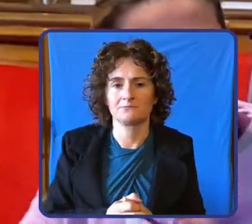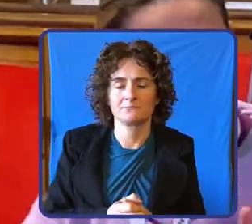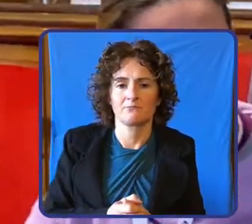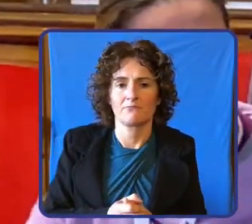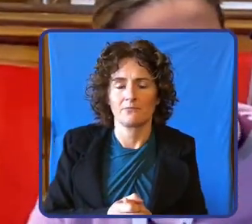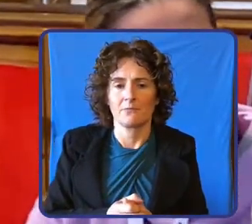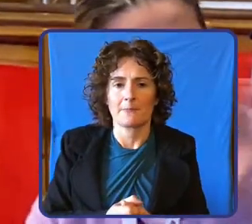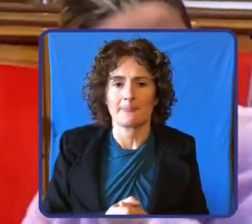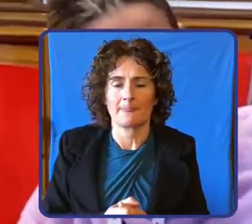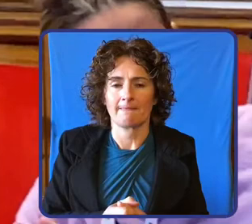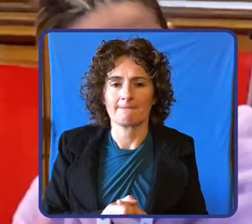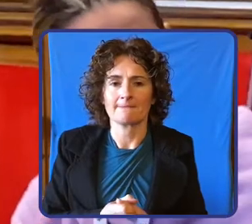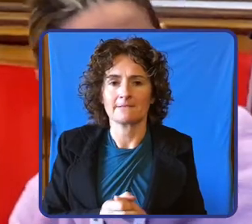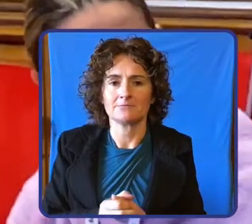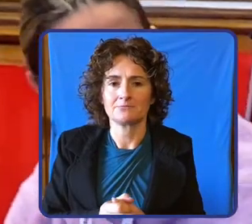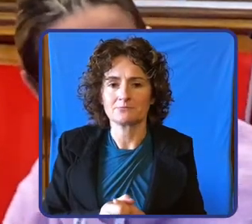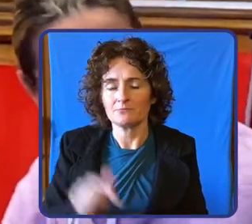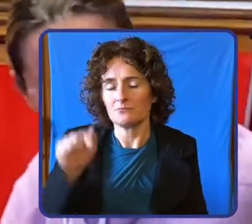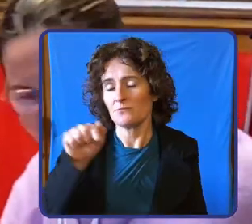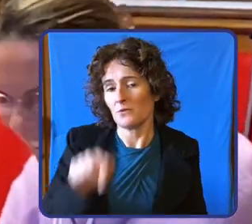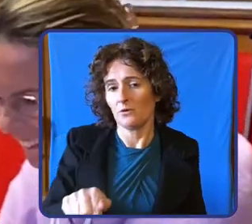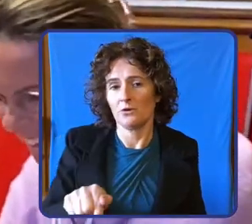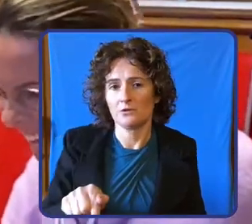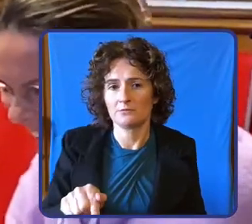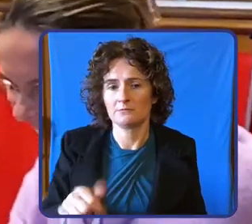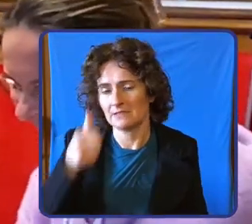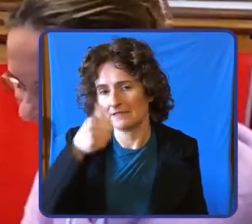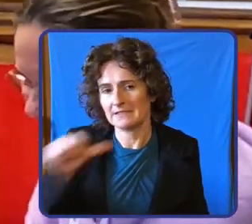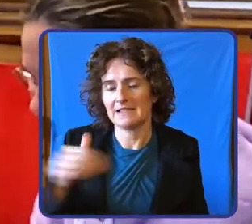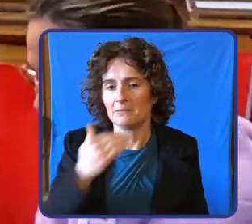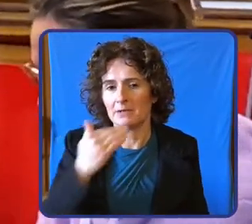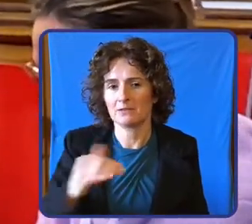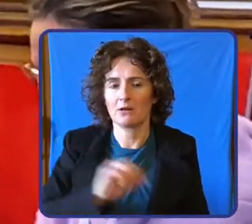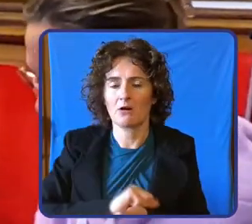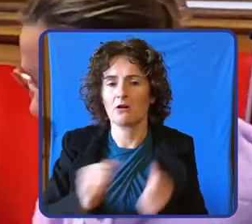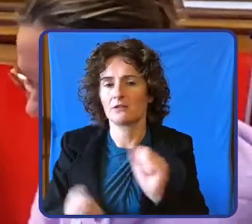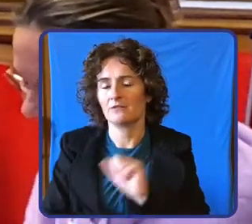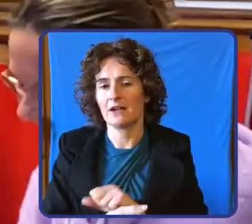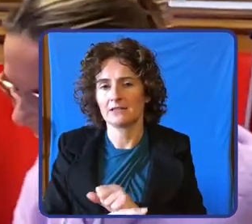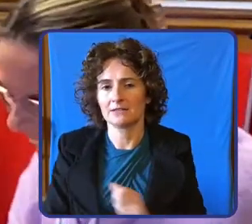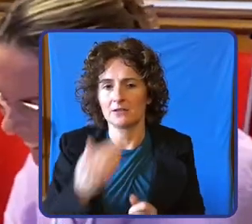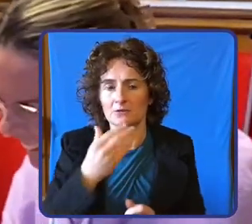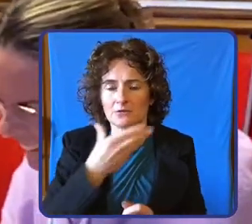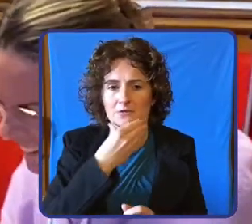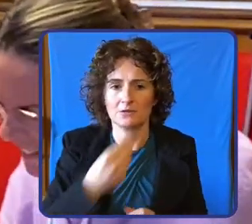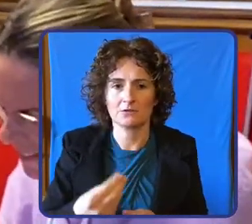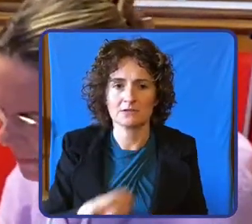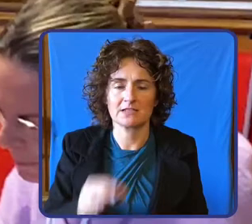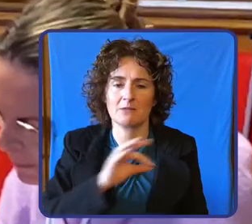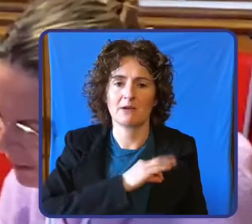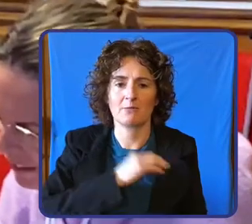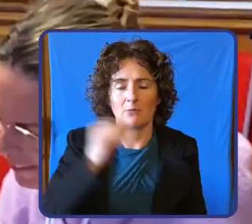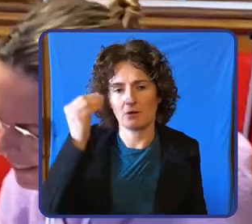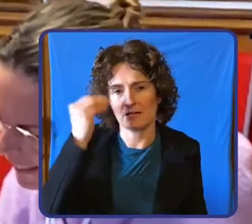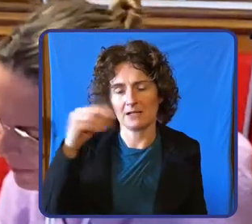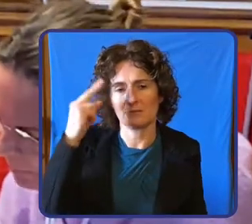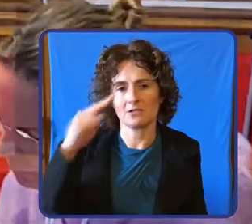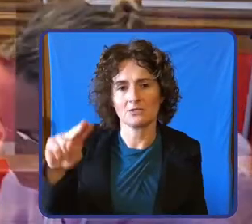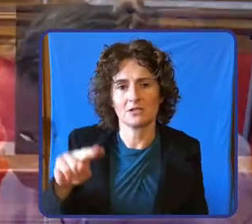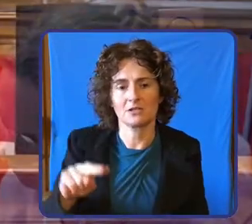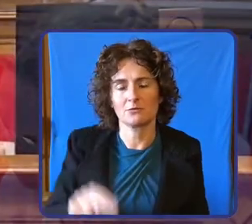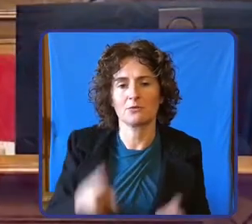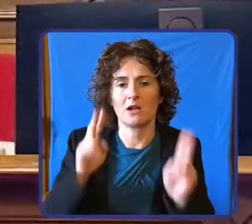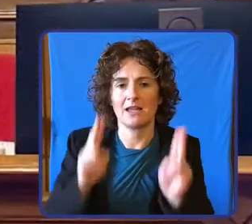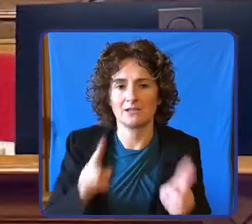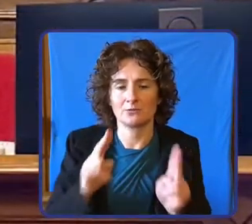egzotikusabb lesz a programja, hiszen népet akar váltani, de most már van ilyen is. Köszönjük, polgármester úr, hogy megmutatta, hogy ilyen lehetőségek állnak